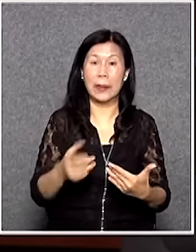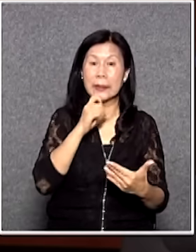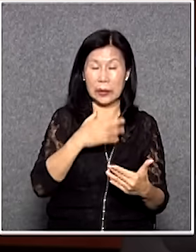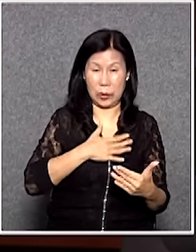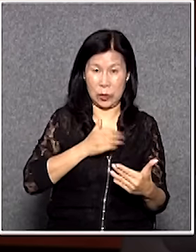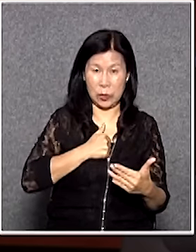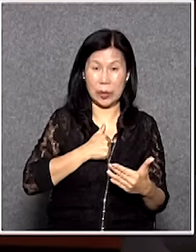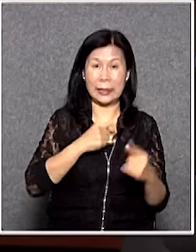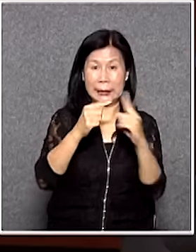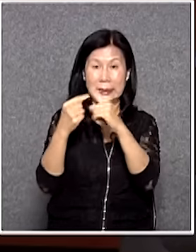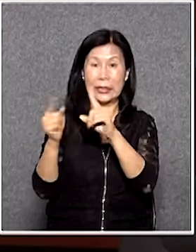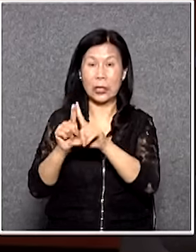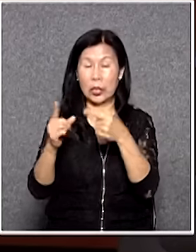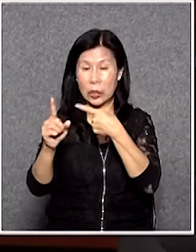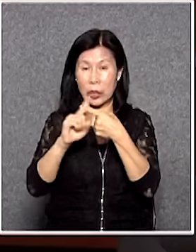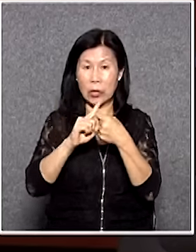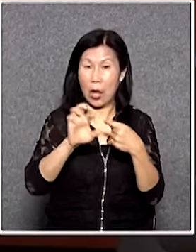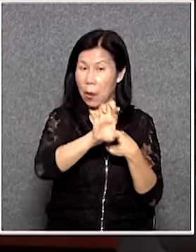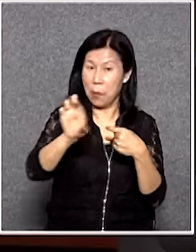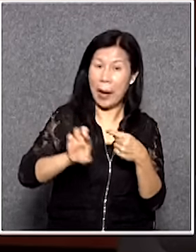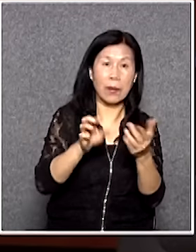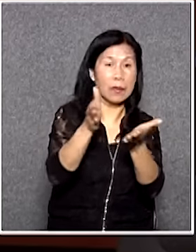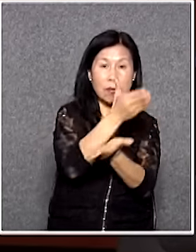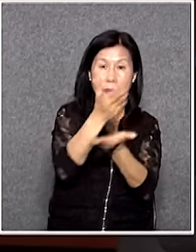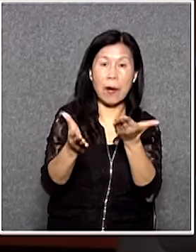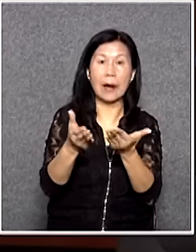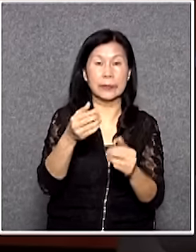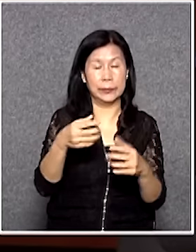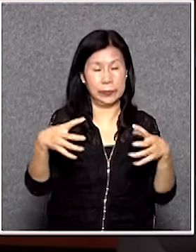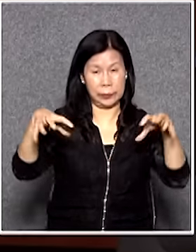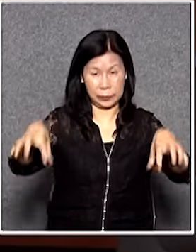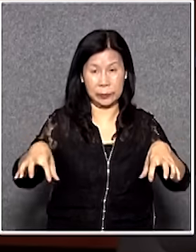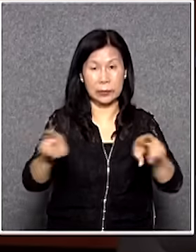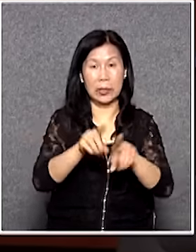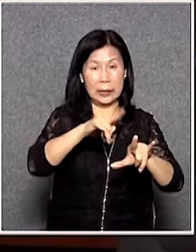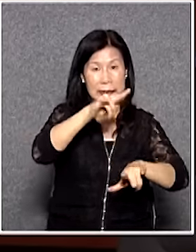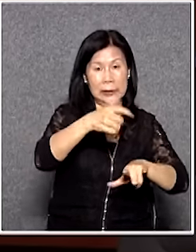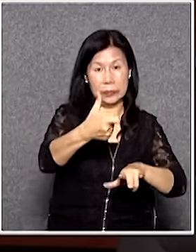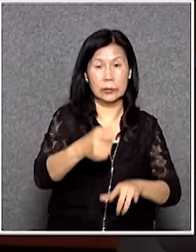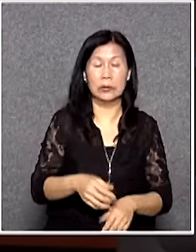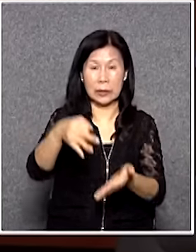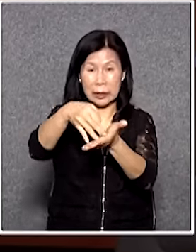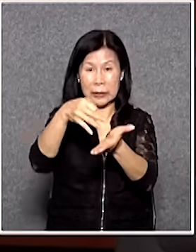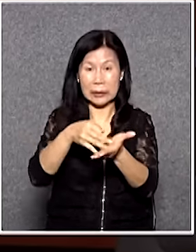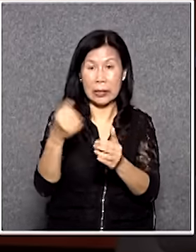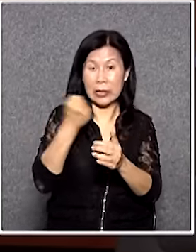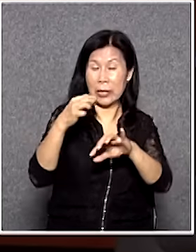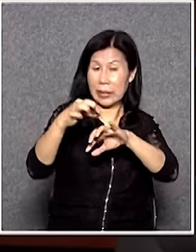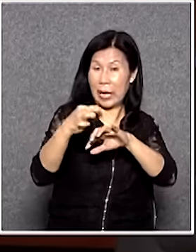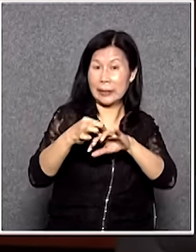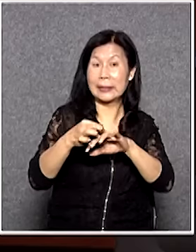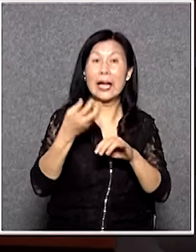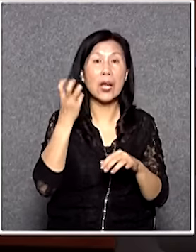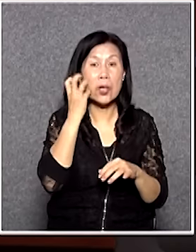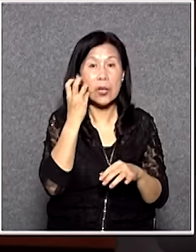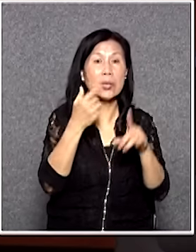資的成員面對的風險平均分配到這兩個基金。而參與強積金計劃的年齡介